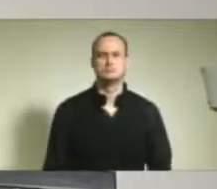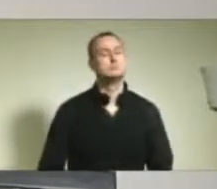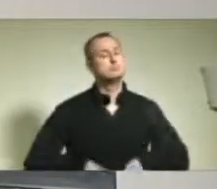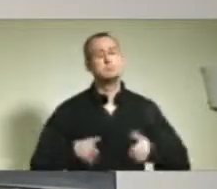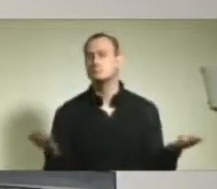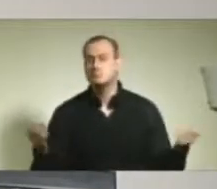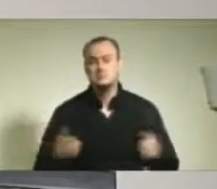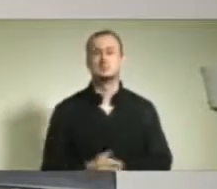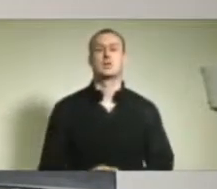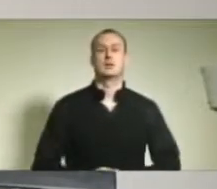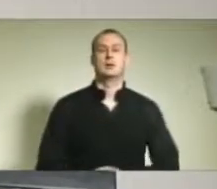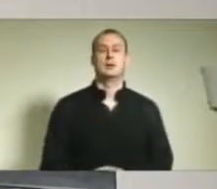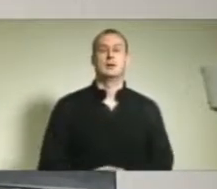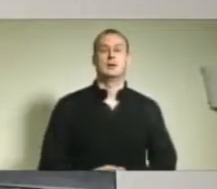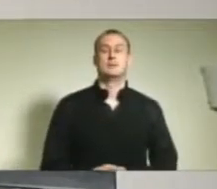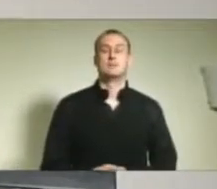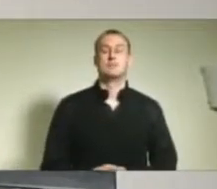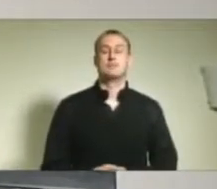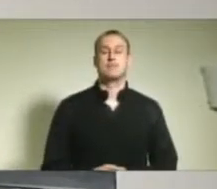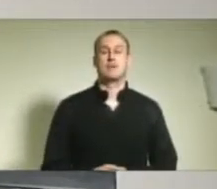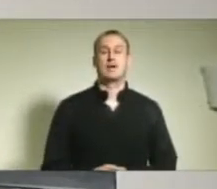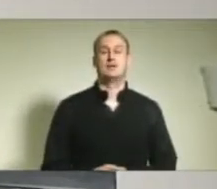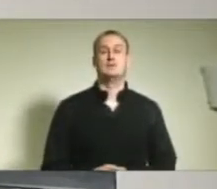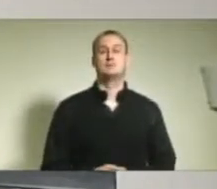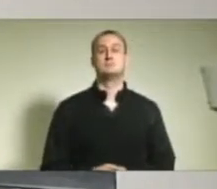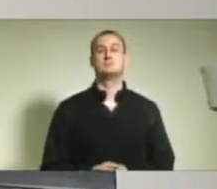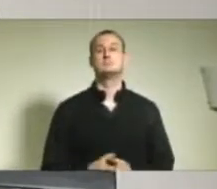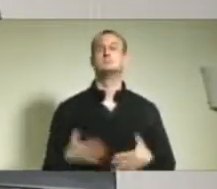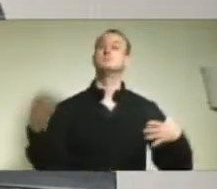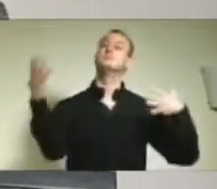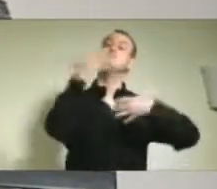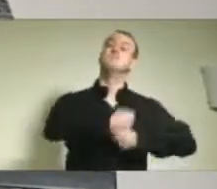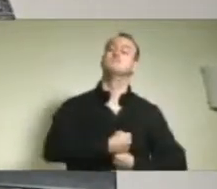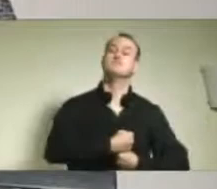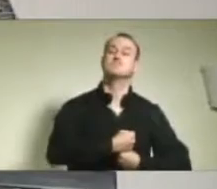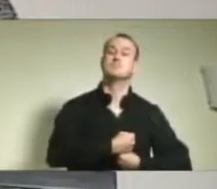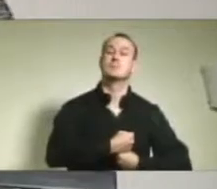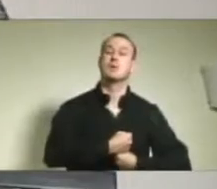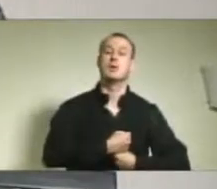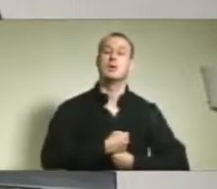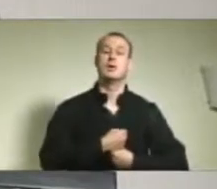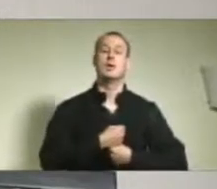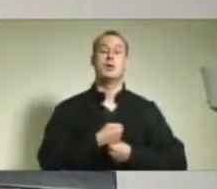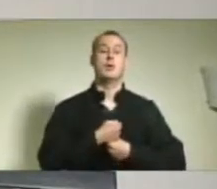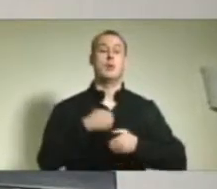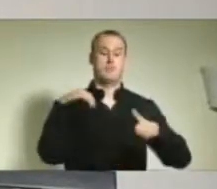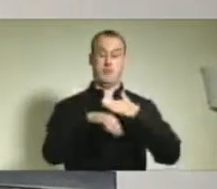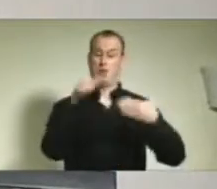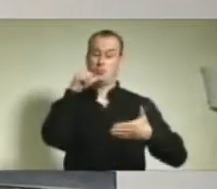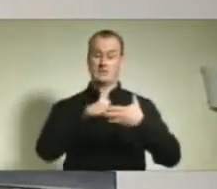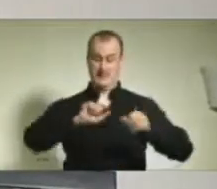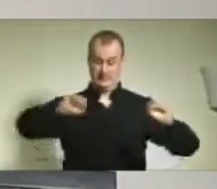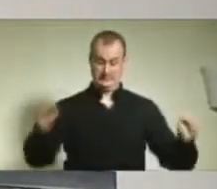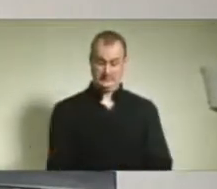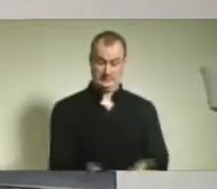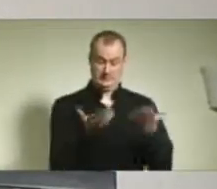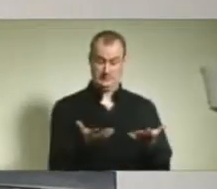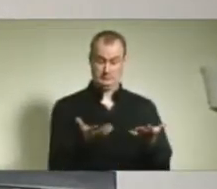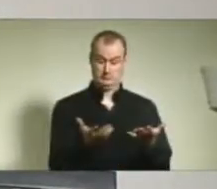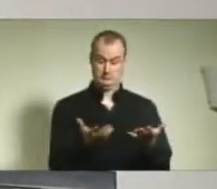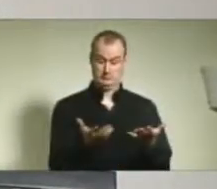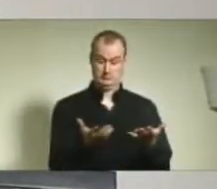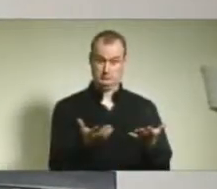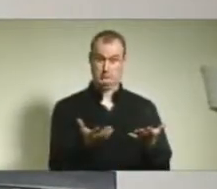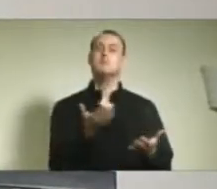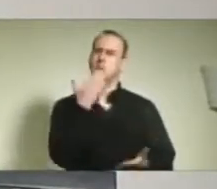Voilà. Donc, la création d'une banque postale, moi, je pense que, pour finir, c'est une très bonne solution. Et puis, je